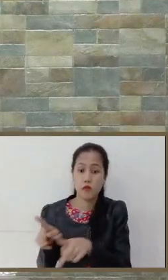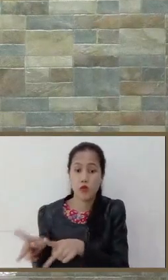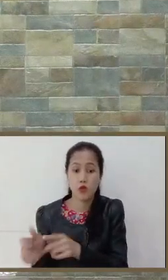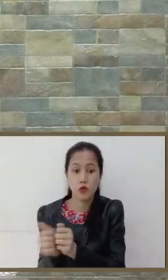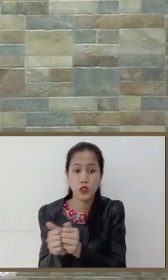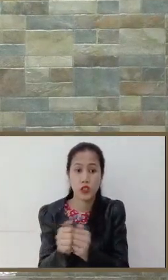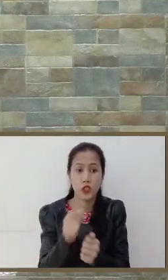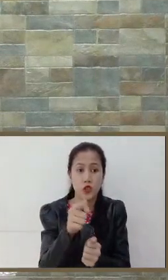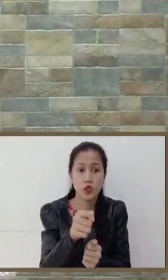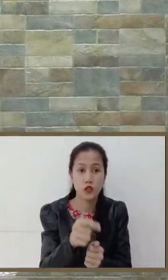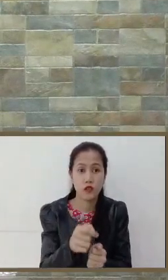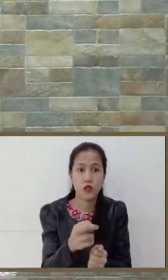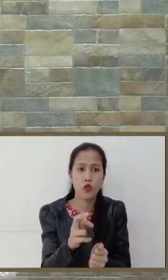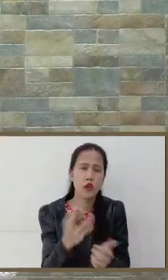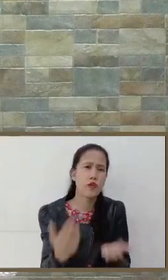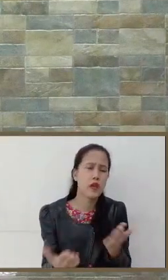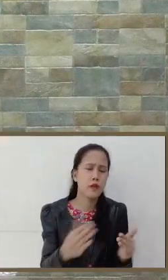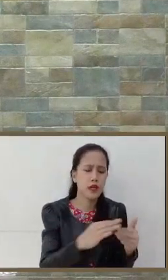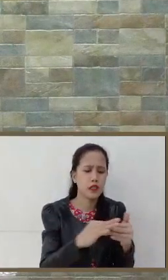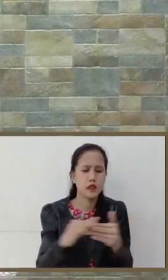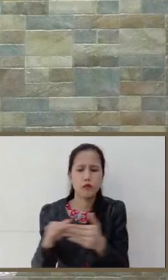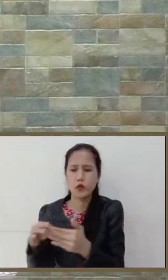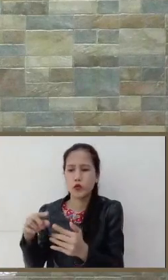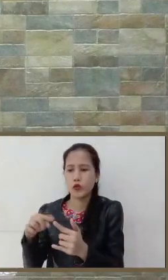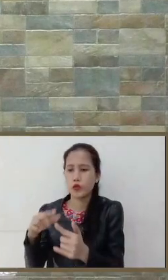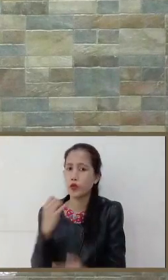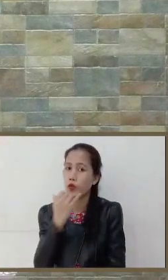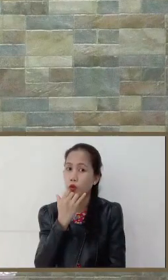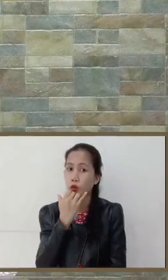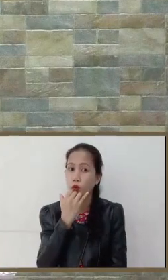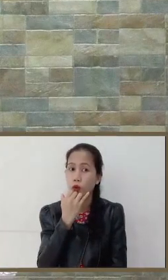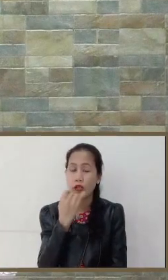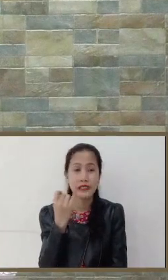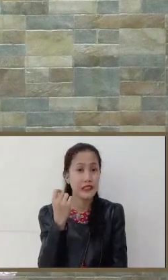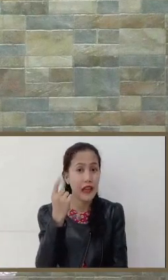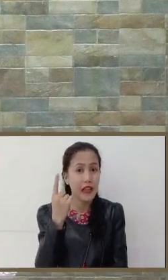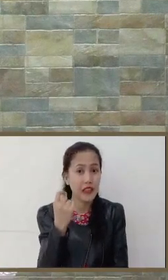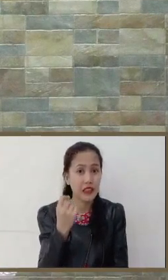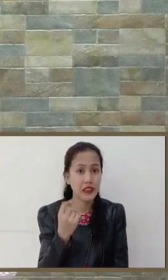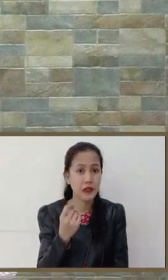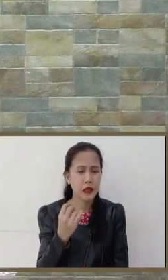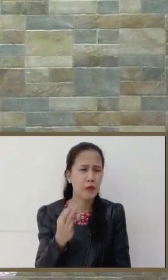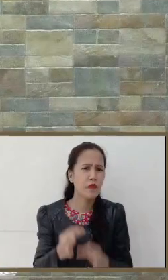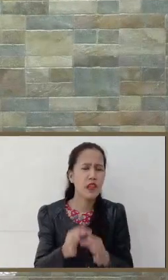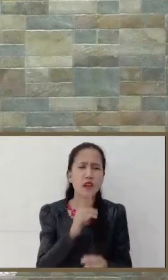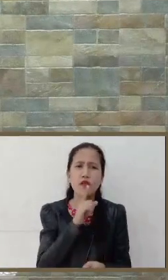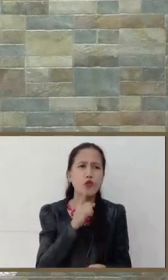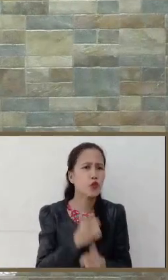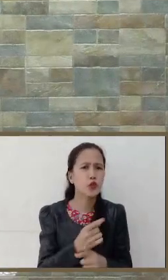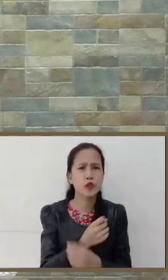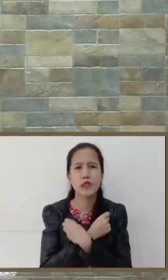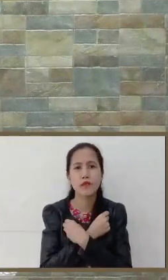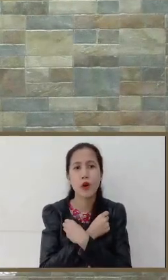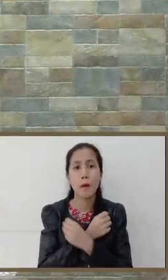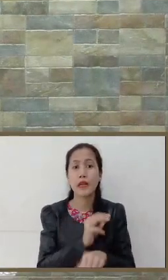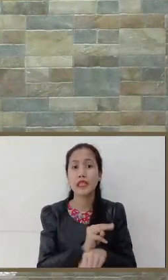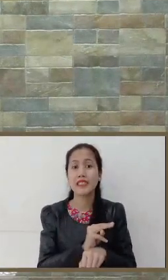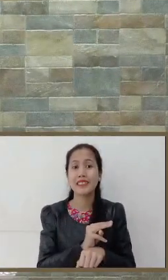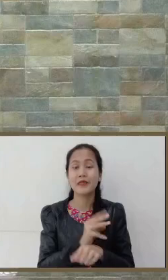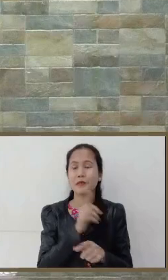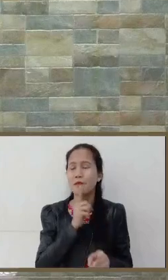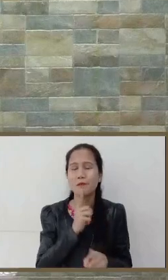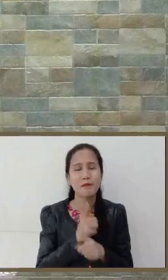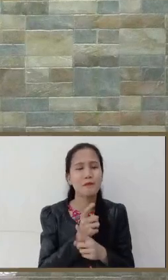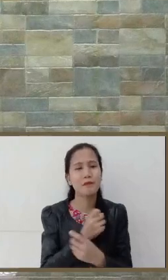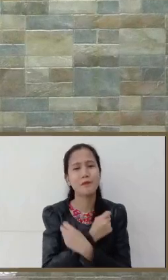kung saan mailid mo rin sila sa mali. Nakawin niyo po, kung totoong mahal natin ang ministry, mahalin natin yung mga tao sa ministry. At